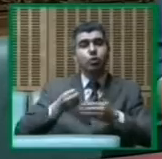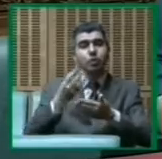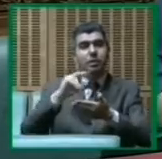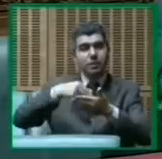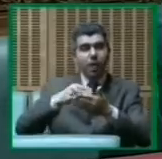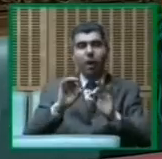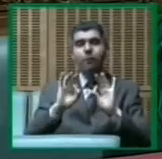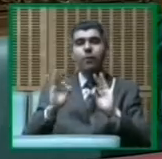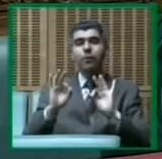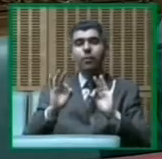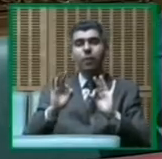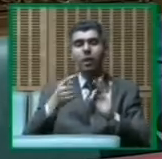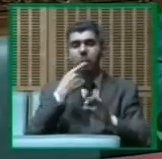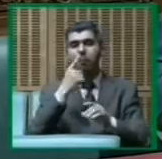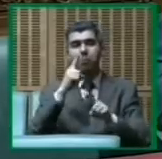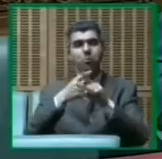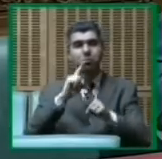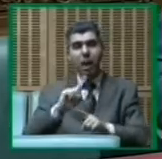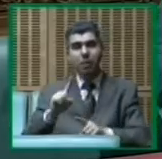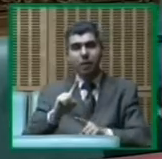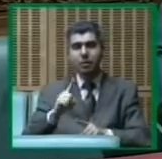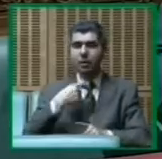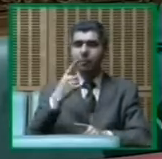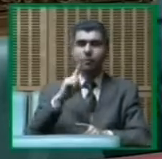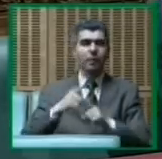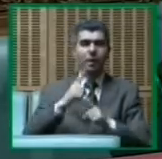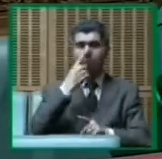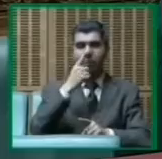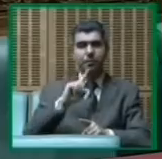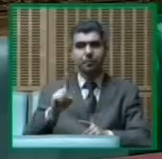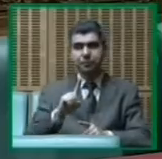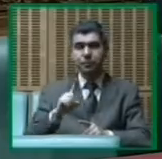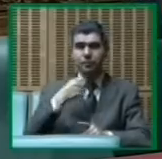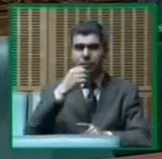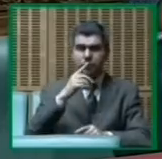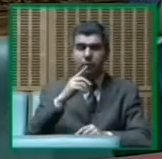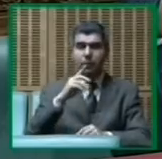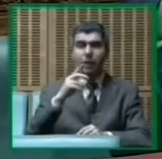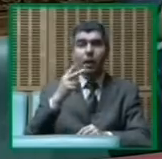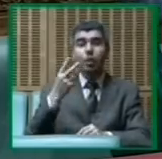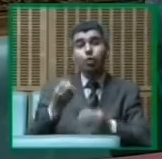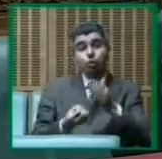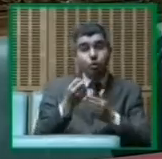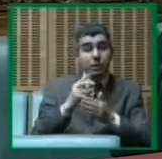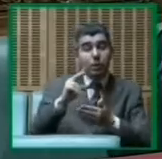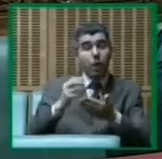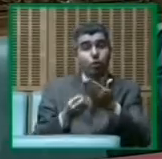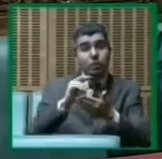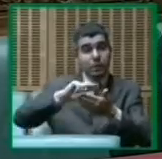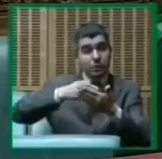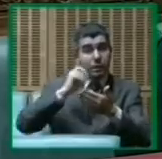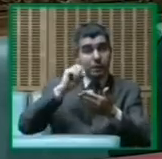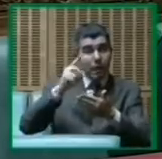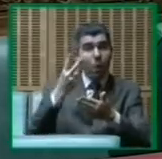جاوا مشتركين جداد الان في 2014 انا معكم طبقوا عليهم الطريفه الجديده، اما هذوك الناس